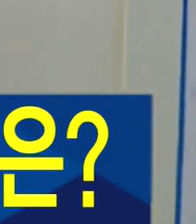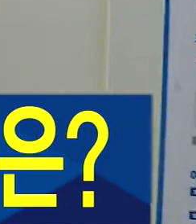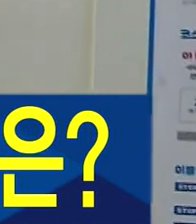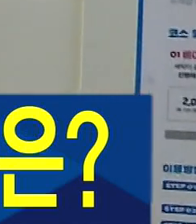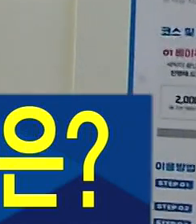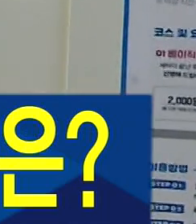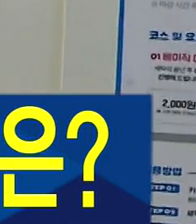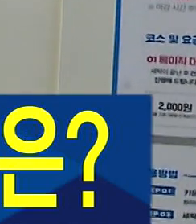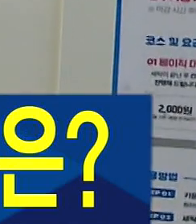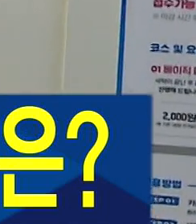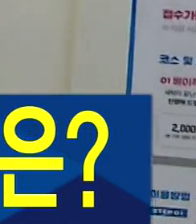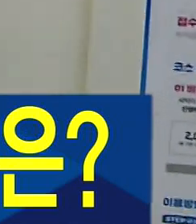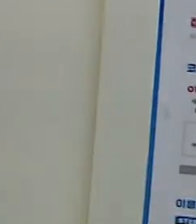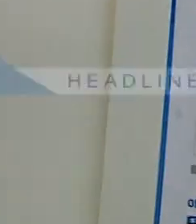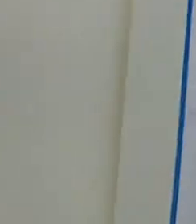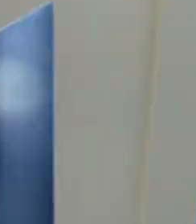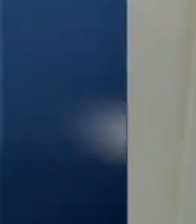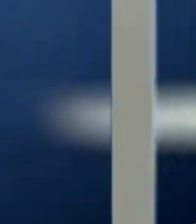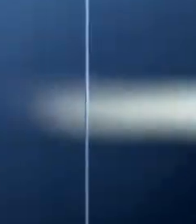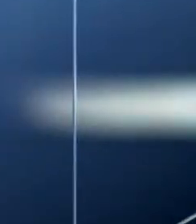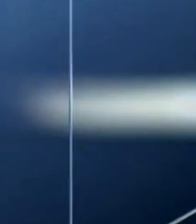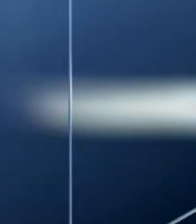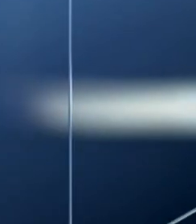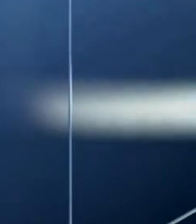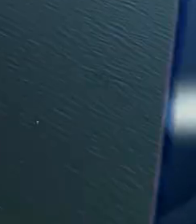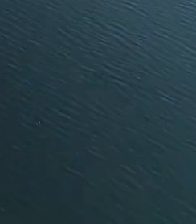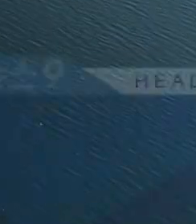창업 성공 조건을 들어봤습니다.